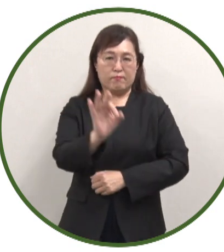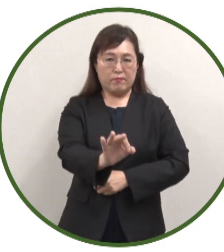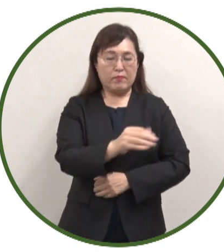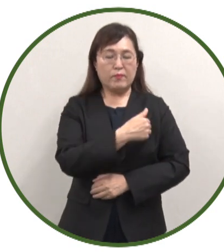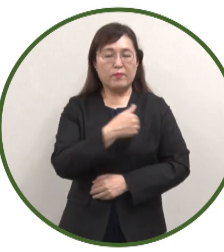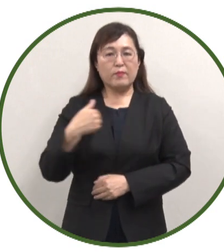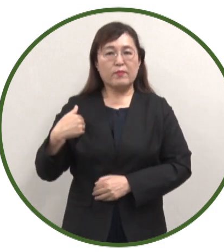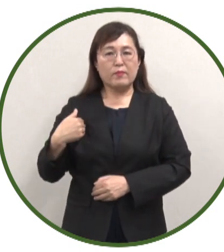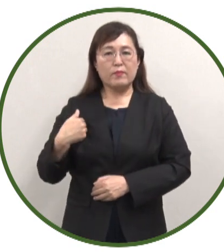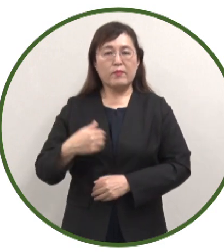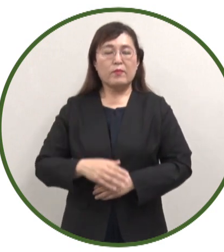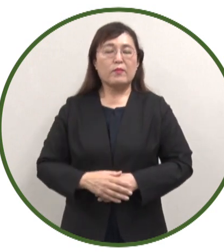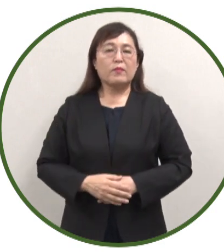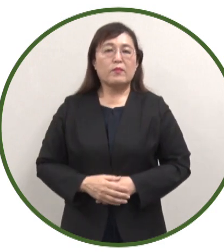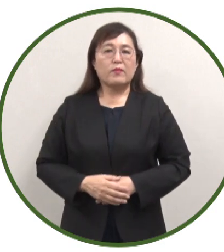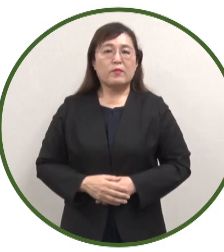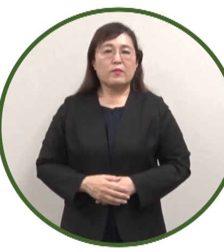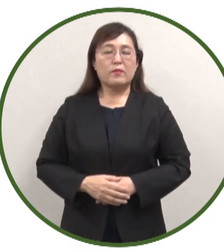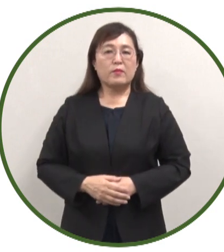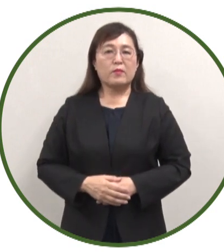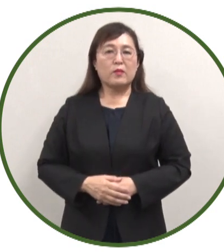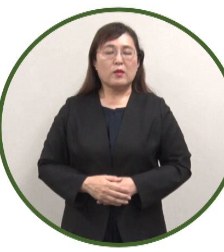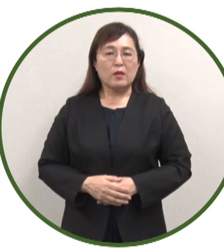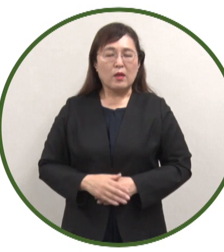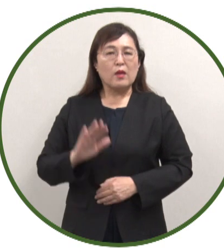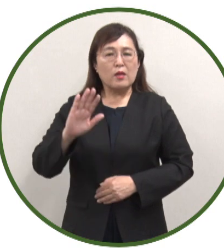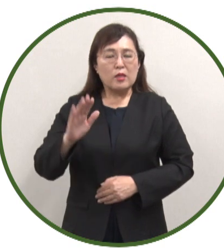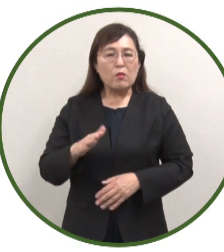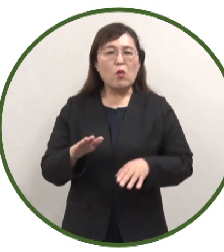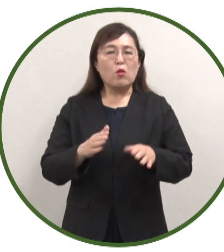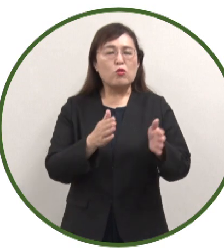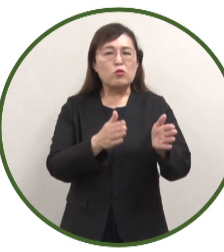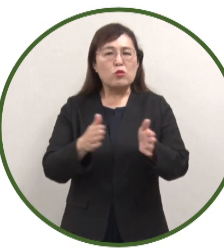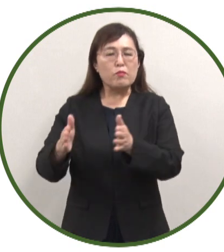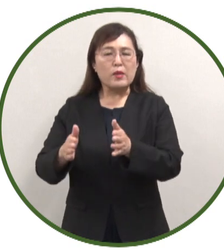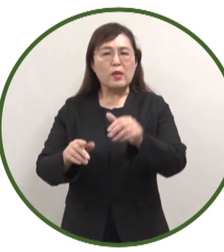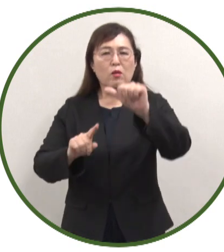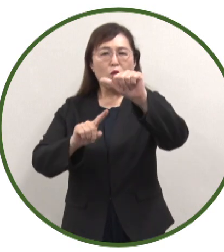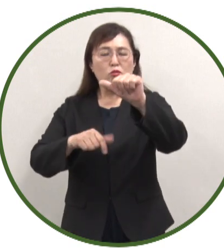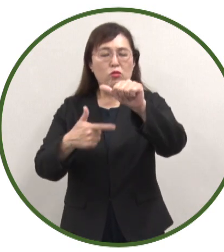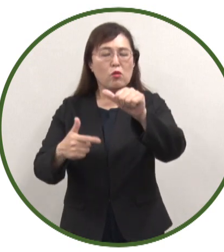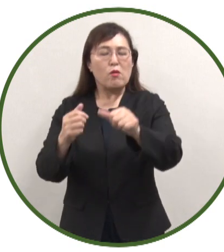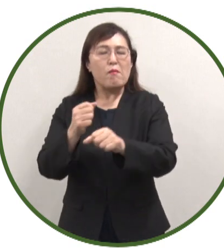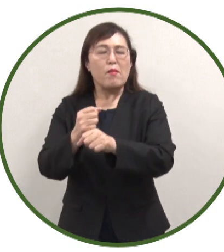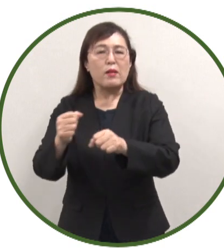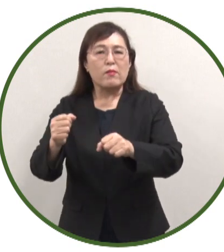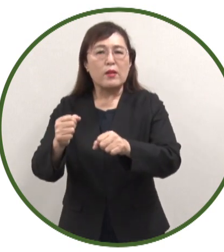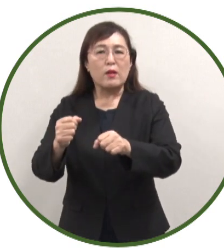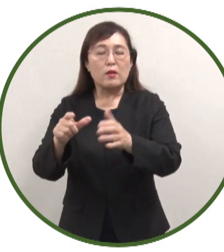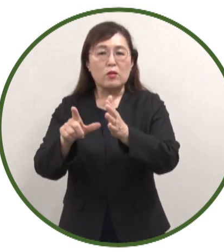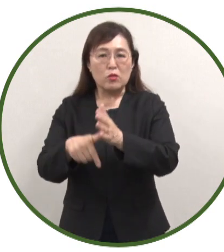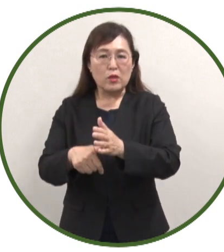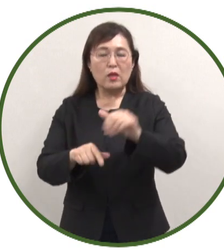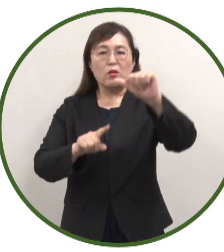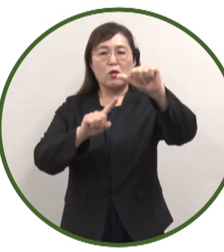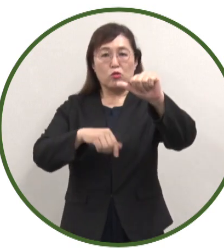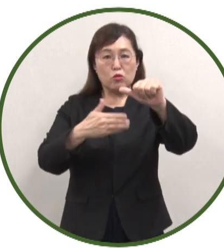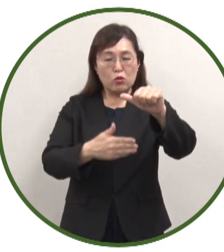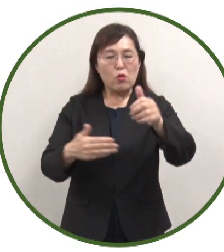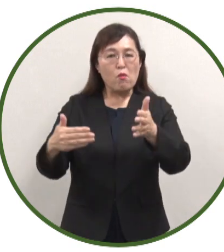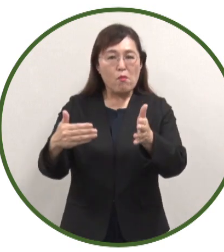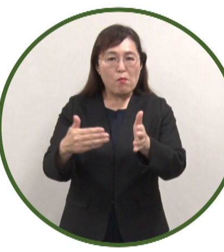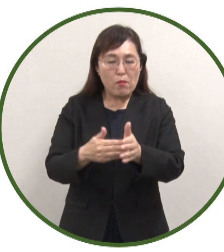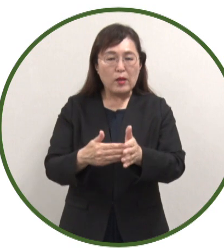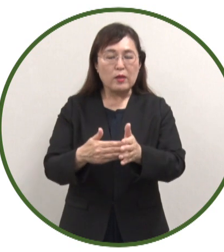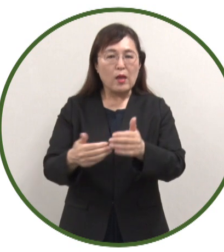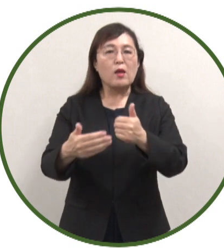が、先ほどと同様にですね、準備などのために16日に間に合わない場合でも19日までに協力を